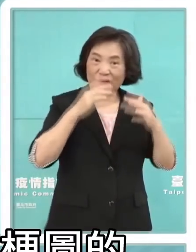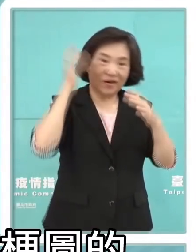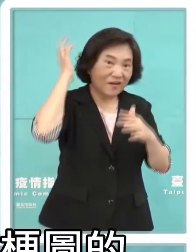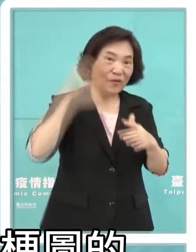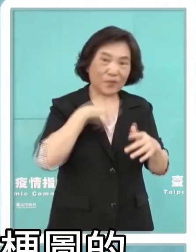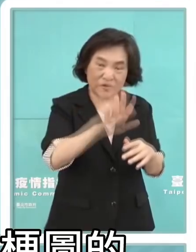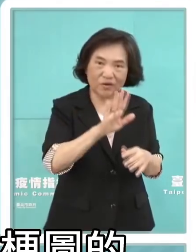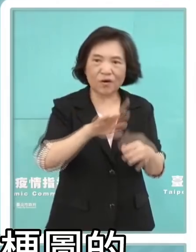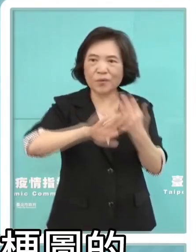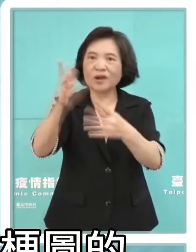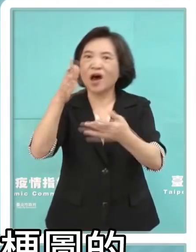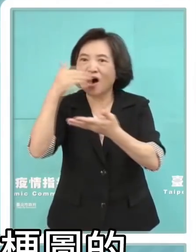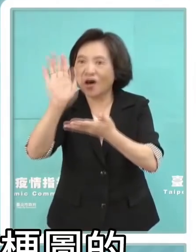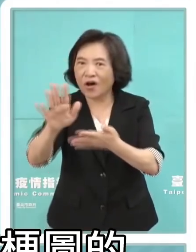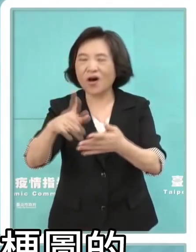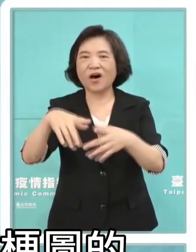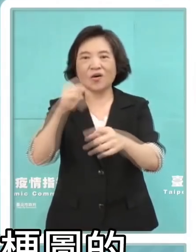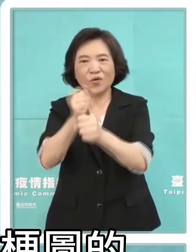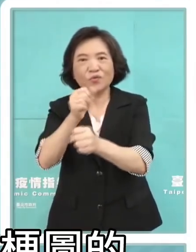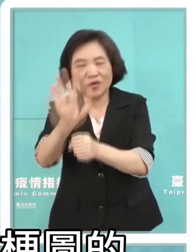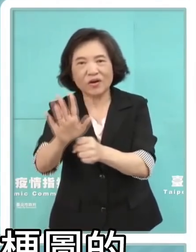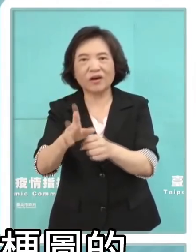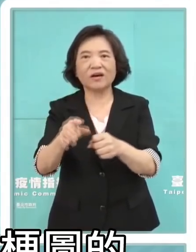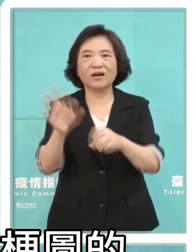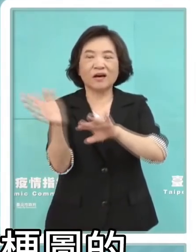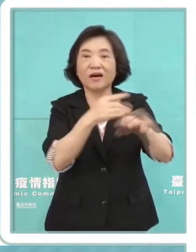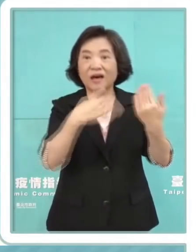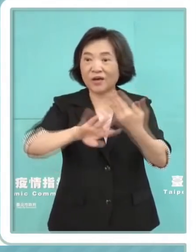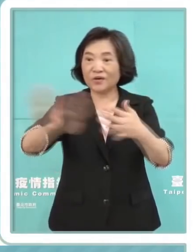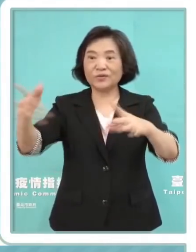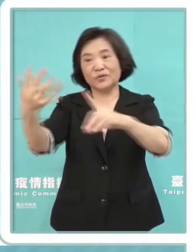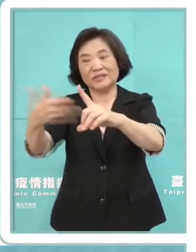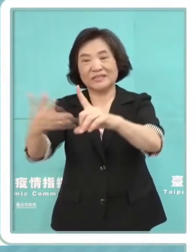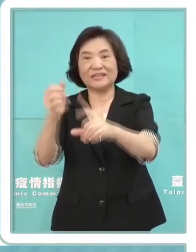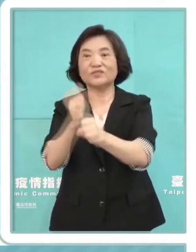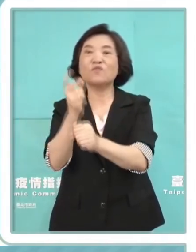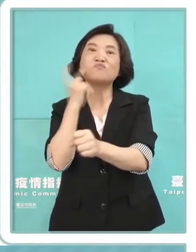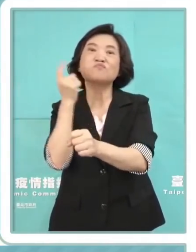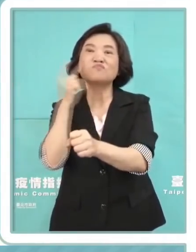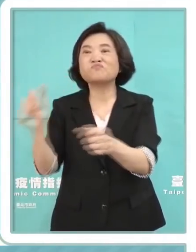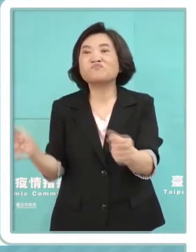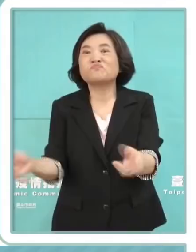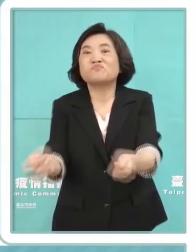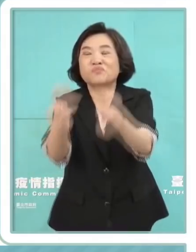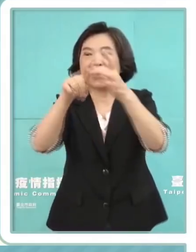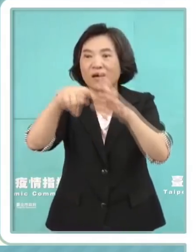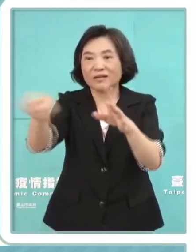作做，不然那么多在媒体造谣的啦，做梗图的，那么怎么办呢？只能这样安慰自己。